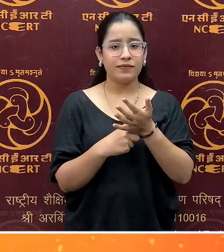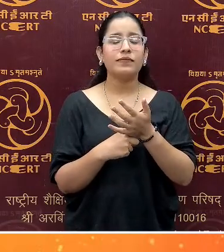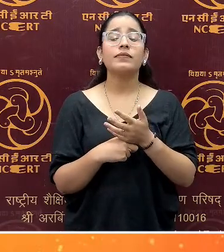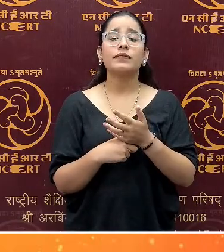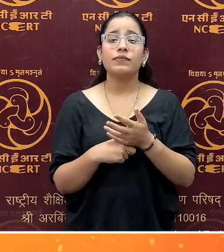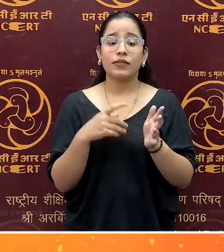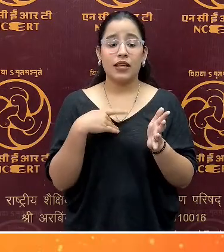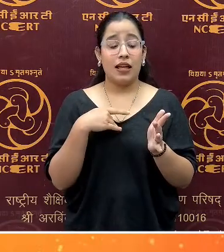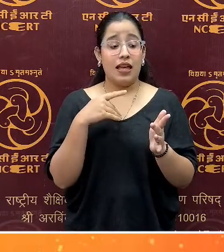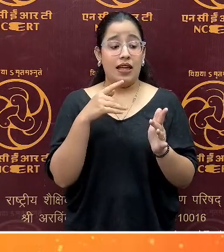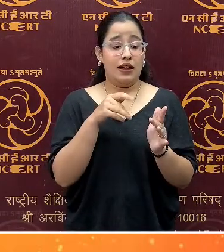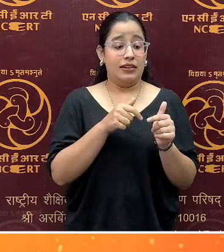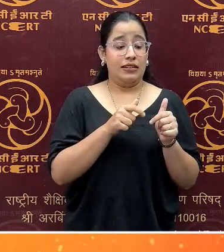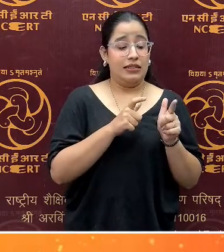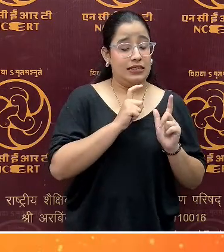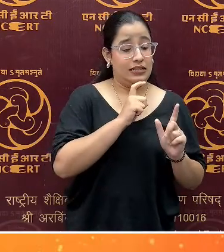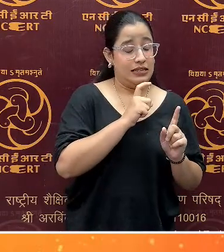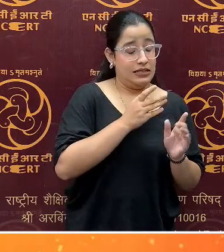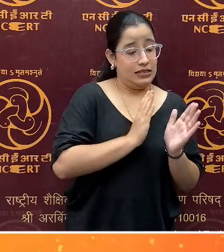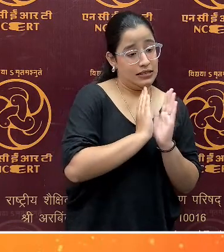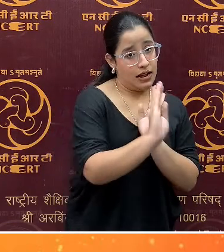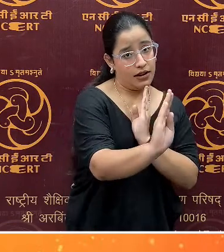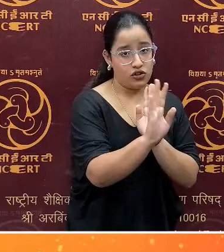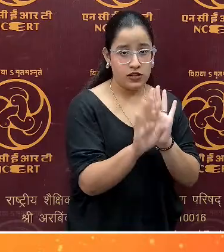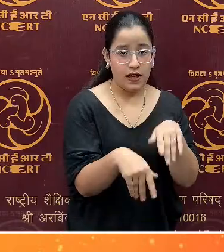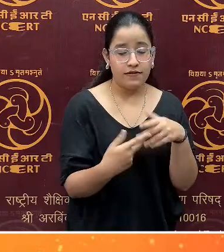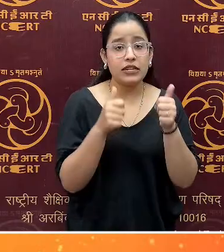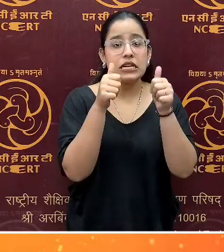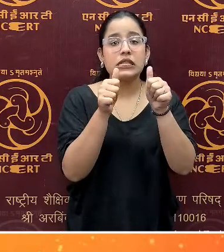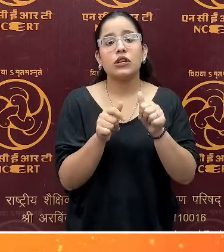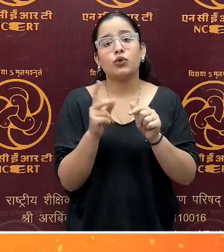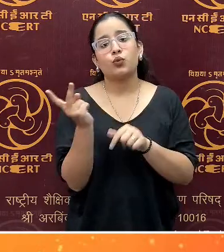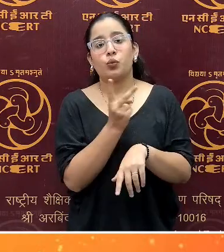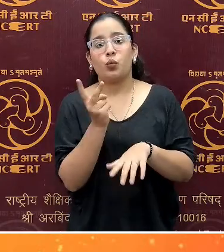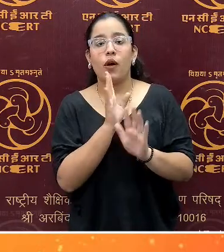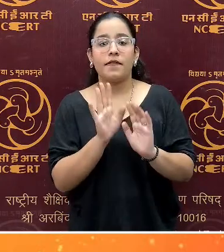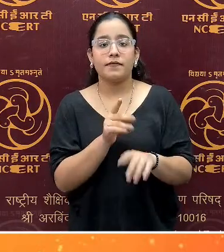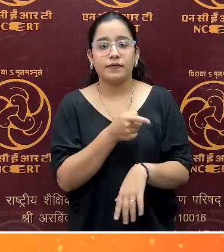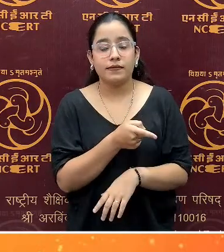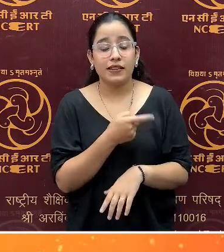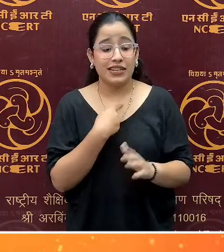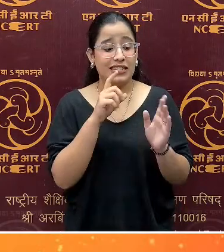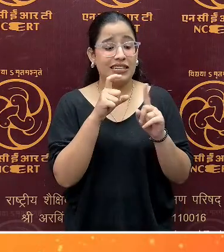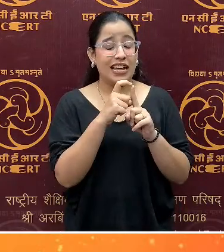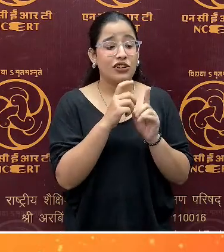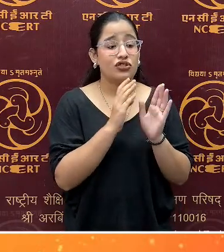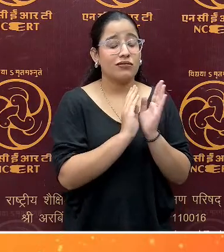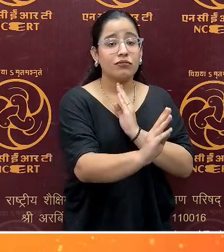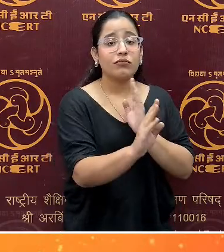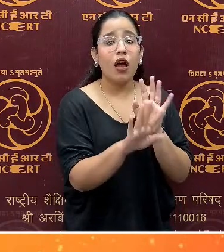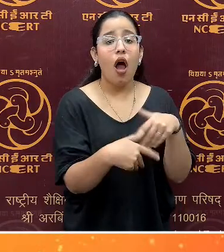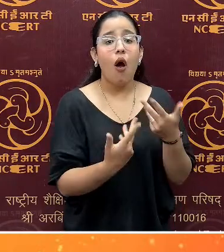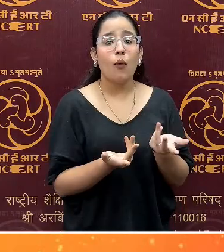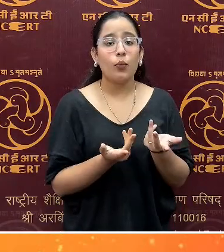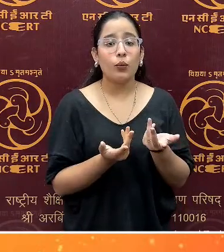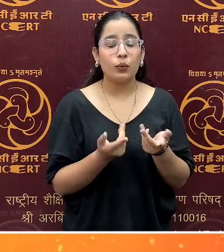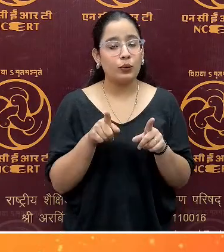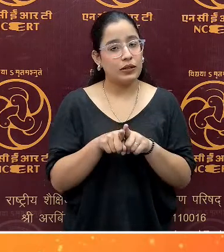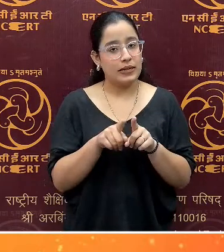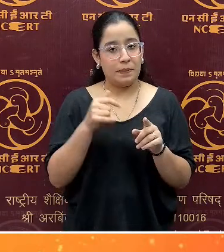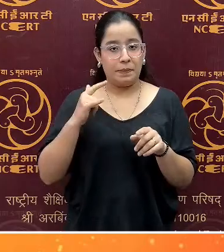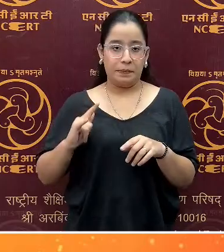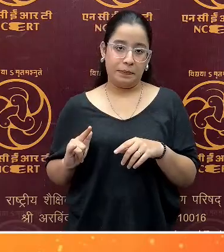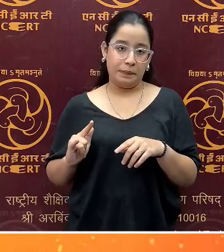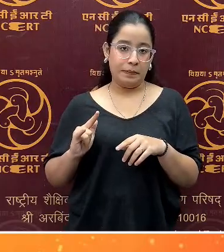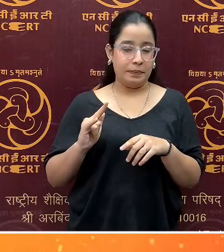as a resultant. तो ये direction and resultant आप कैसे refer करेंगे बताइए? जैसे आपने बोला एक प्लेन जा